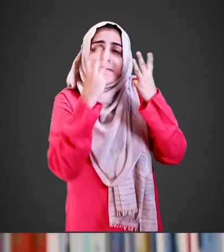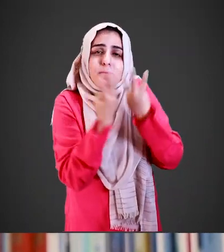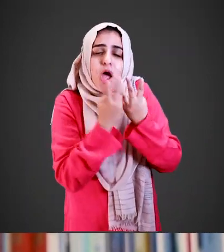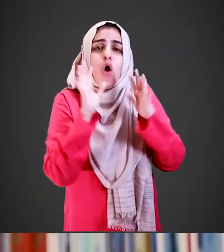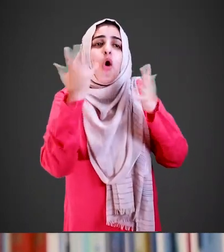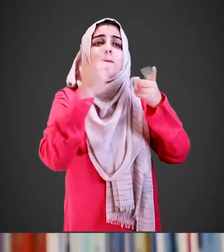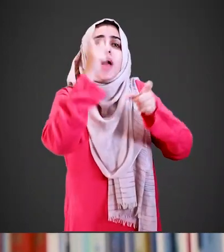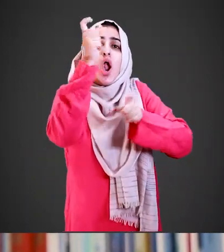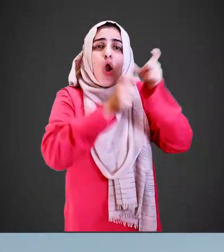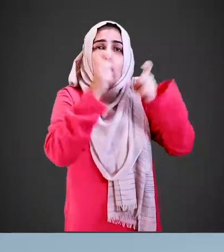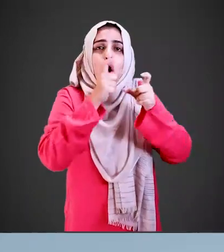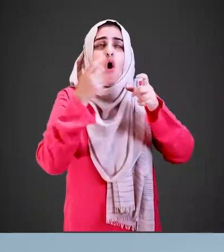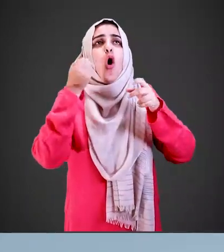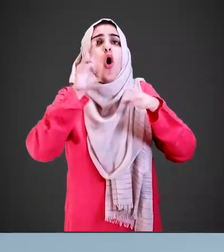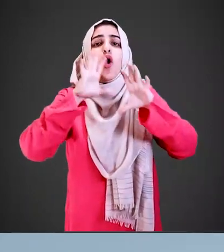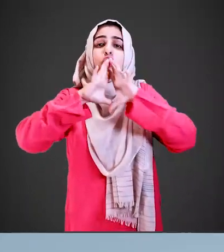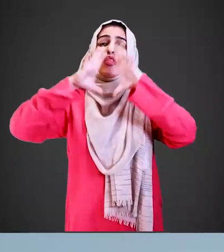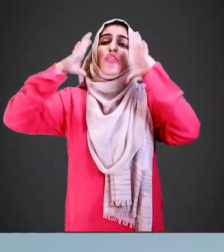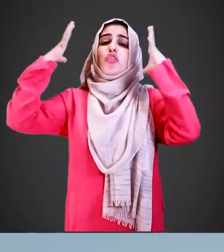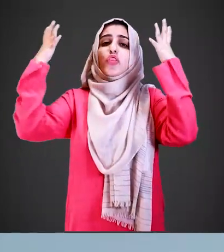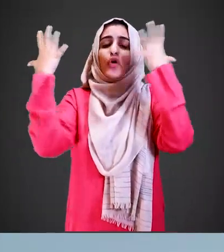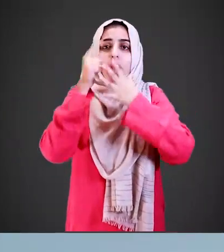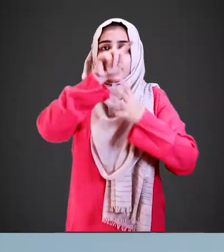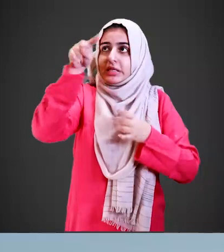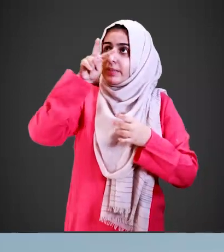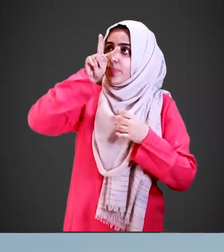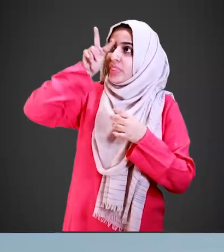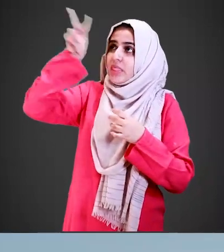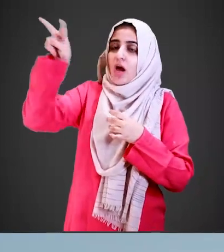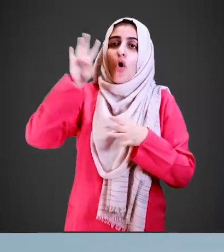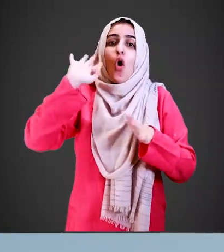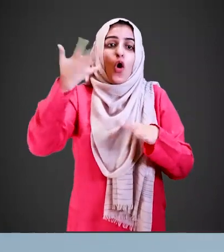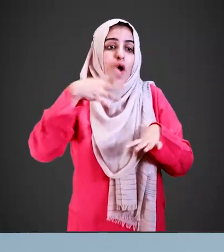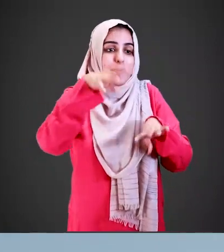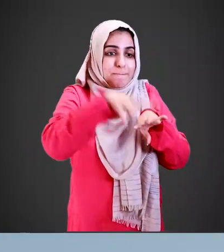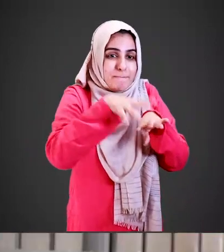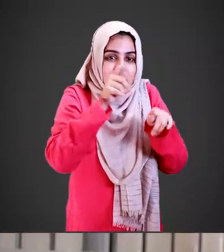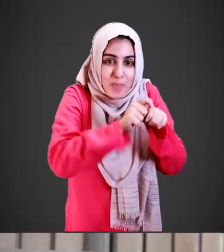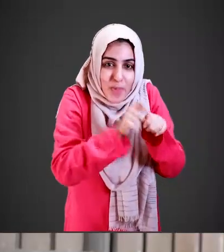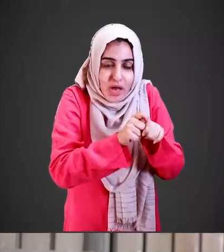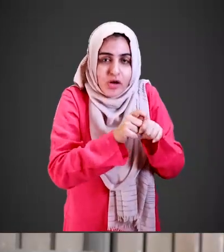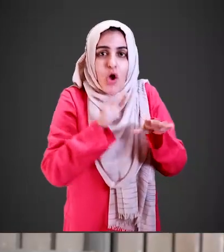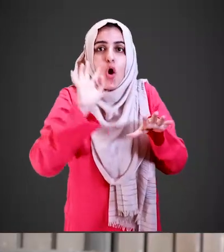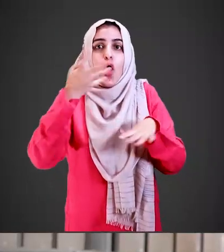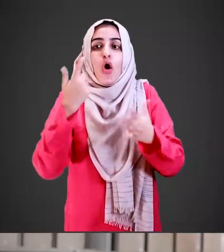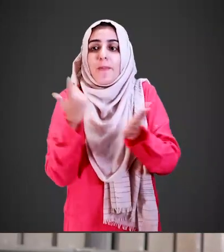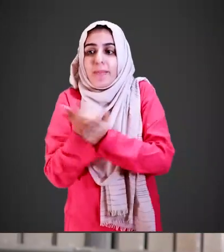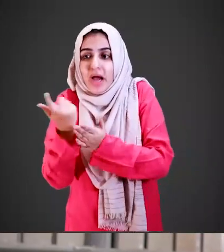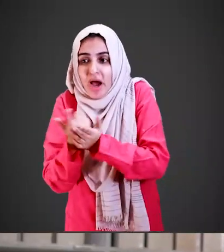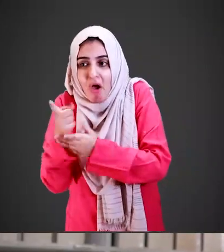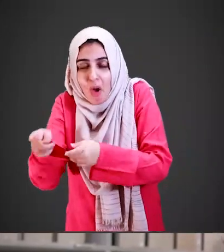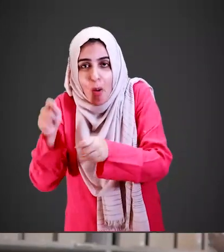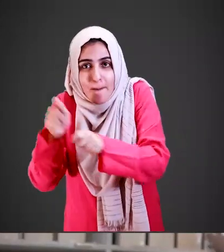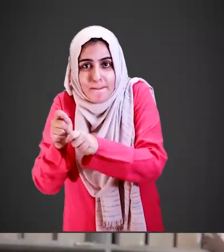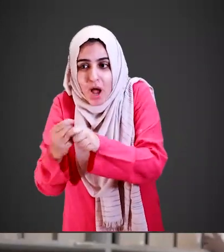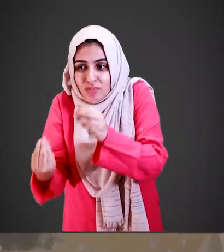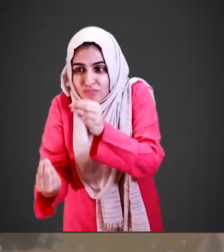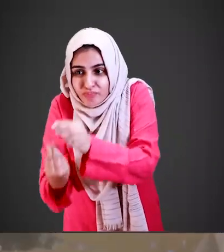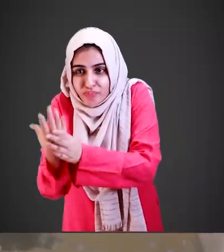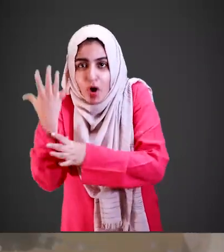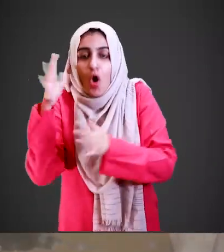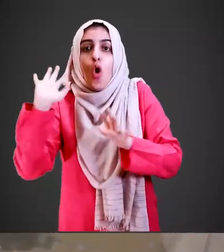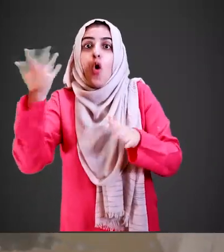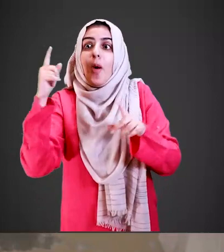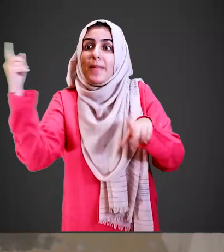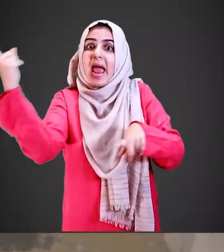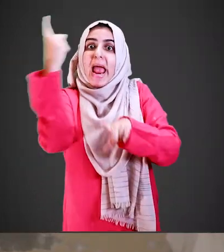या ऑल अक्रॉस द वर्ल्ड दुनिया में अगर आप देख लें, इसमें जो प्रोडक्शन होती है, जो पैदावार है, टोटल पैदावार किसी भी मुल्क की